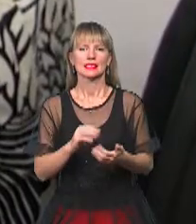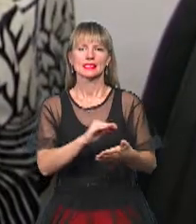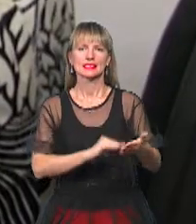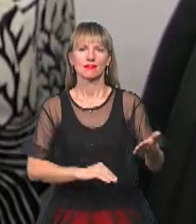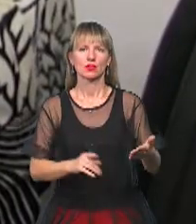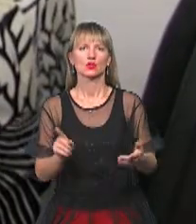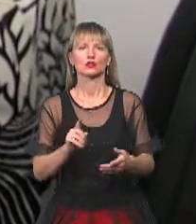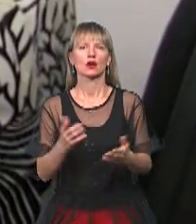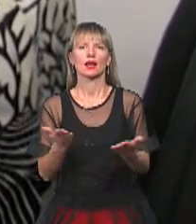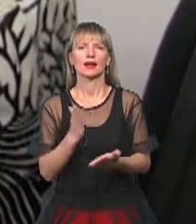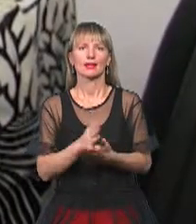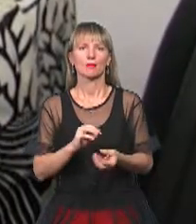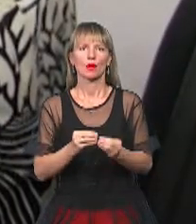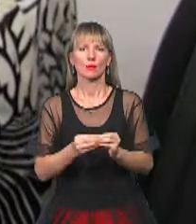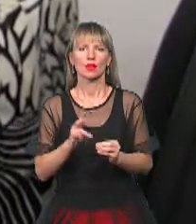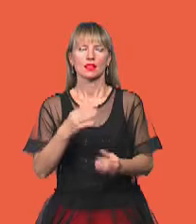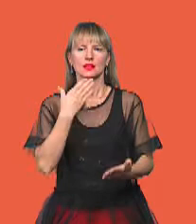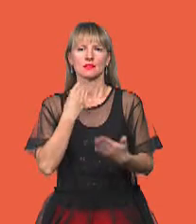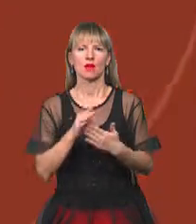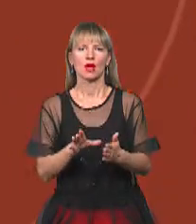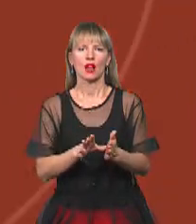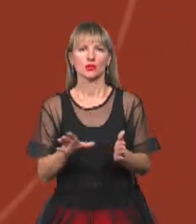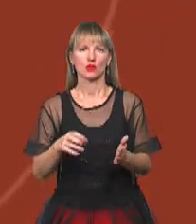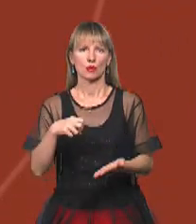вирішення проблеми також на свою електронну пошту.